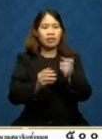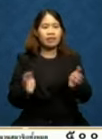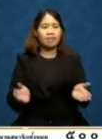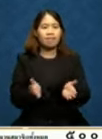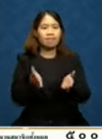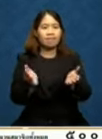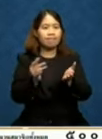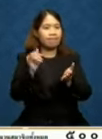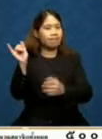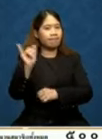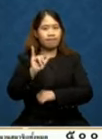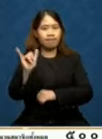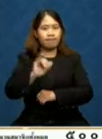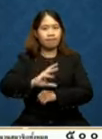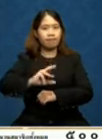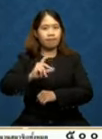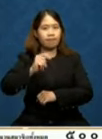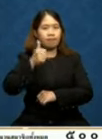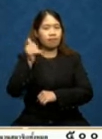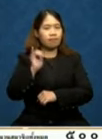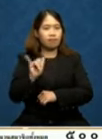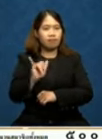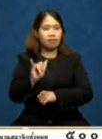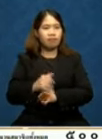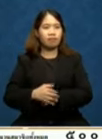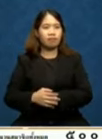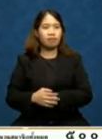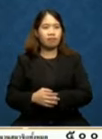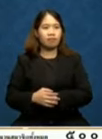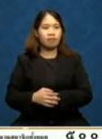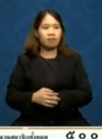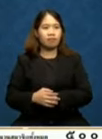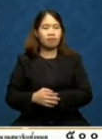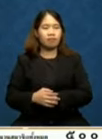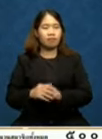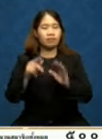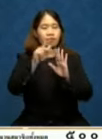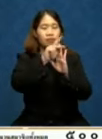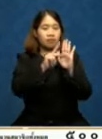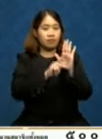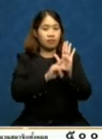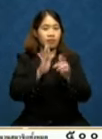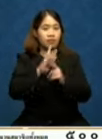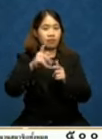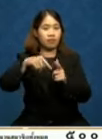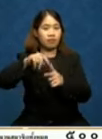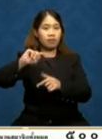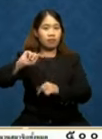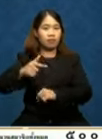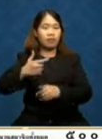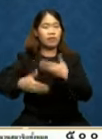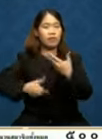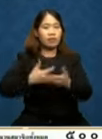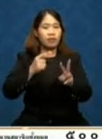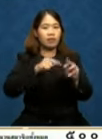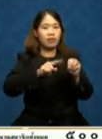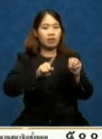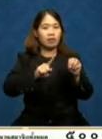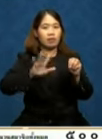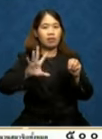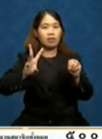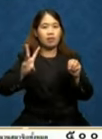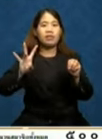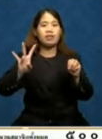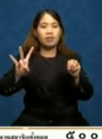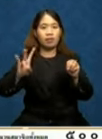พของเด็กให้ดีขึ้นอย่างที่ควรครับตามประมวลกฎหมายแพ่งและพาณิชย์มาตรา1567นะครับ